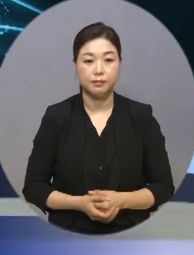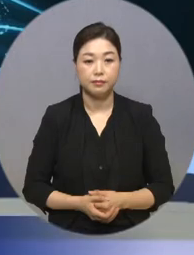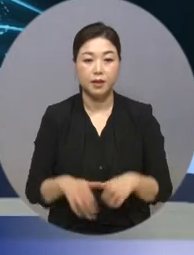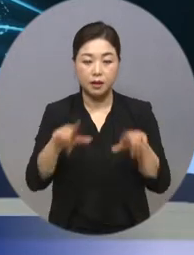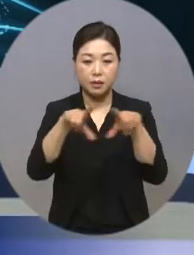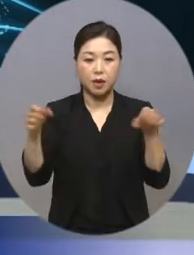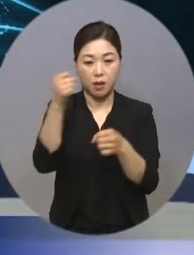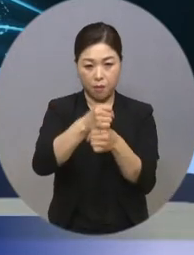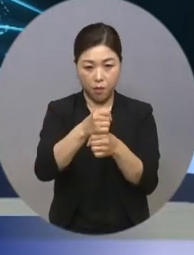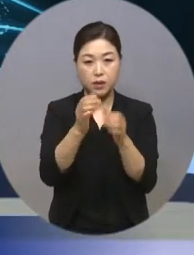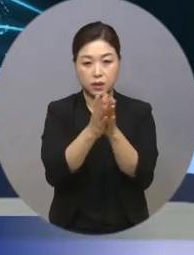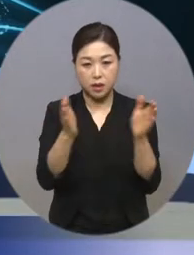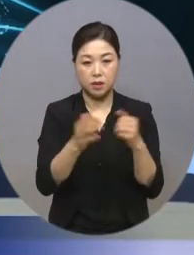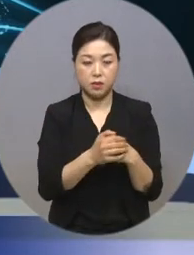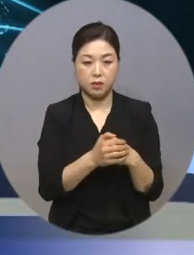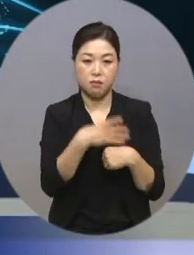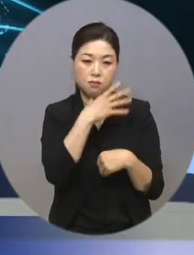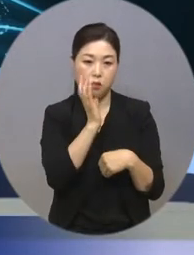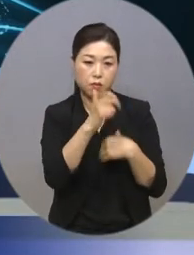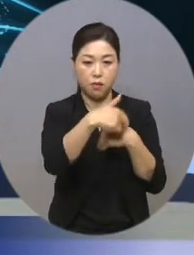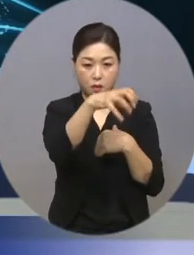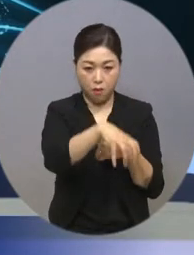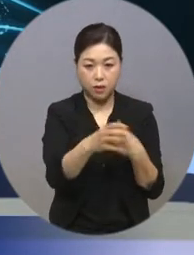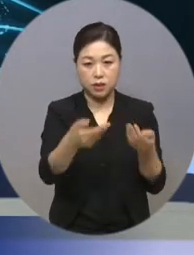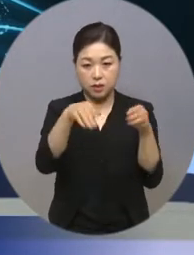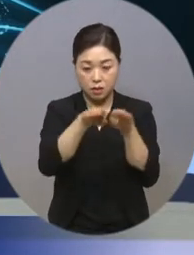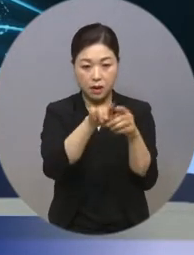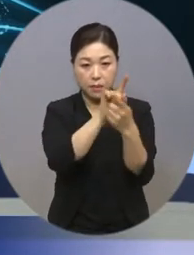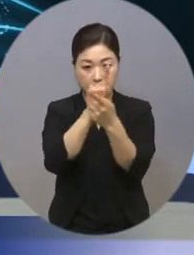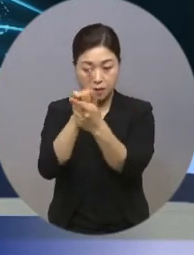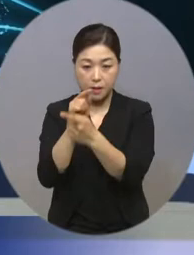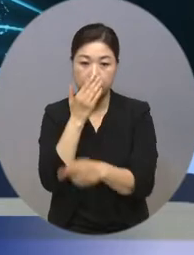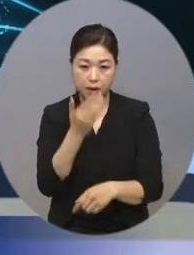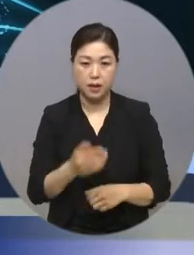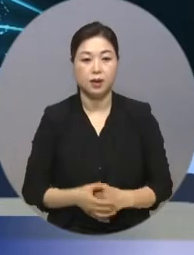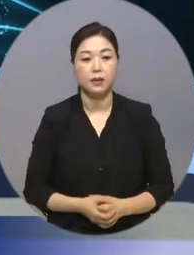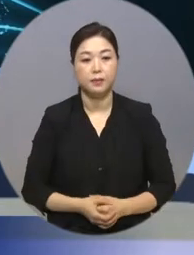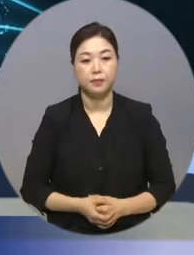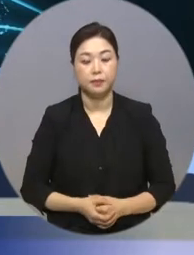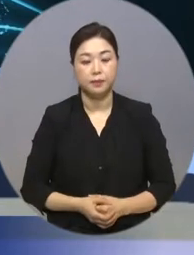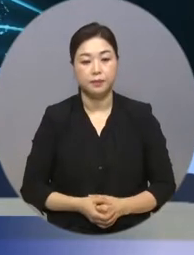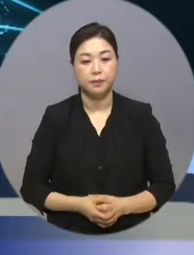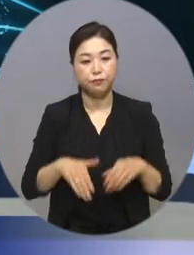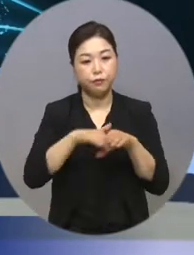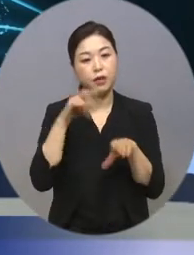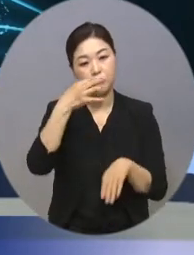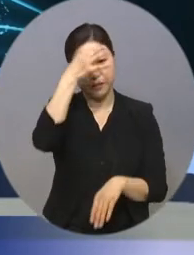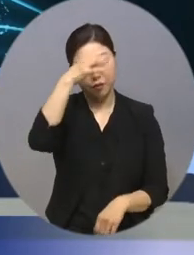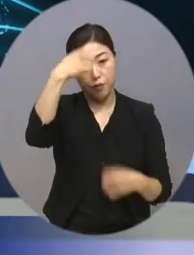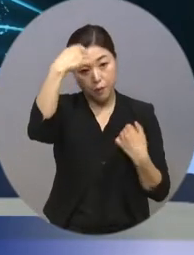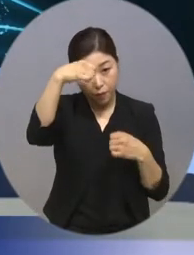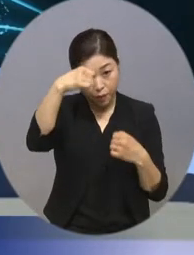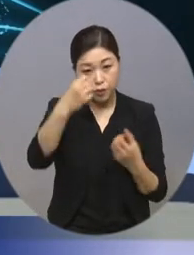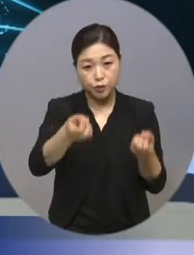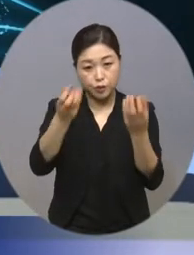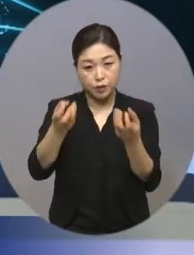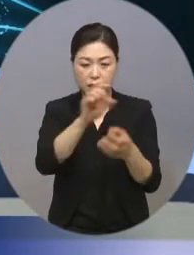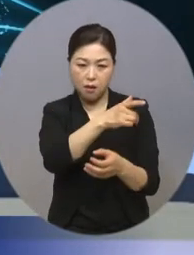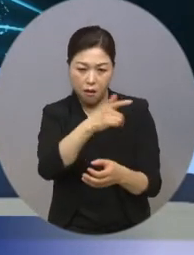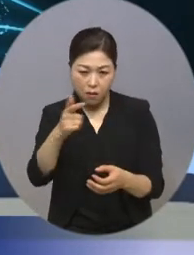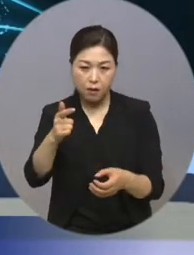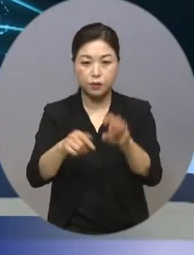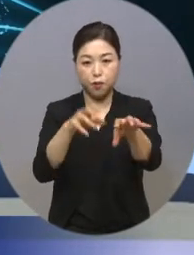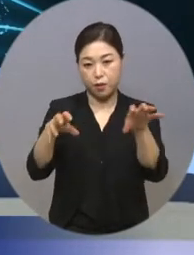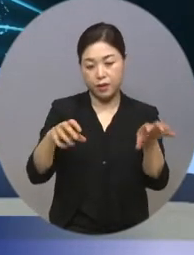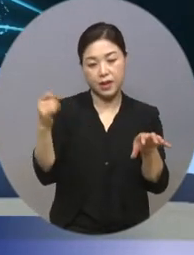일상 회복에 접어들면서 요양병원과 시설에 대면 면회가 가능해지고 문화예술 공연과 축제 소식 등 사회